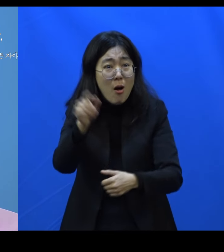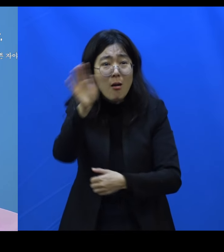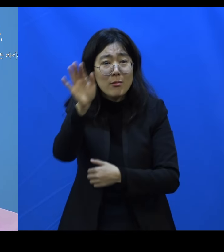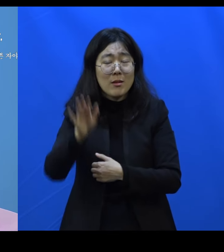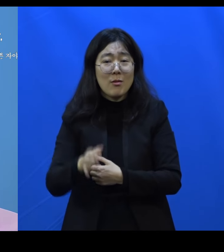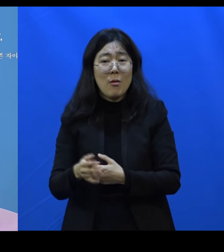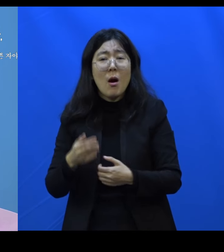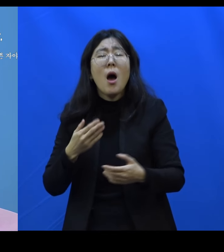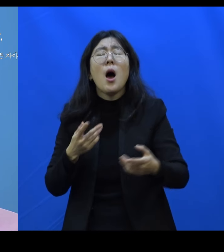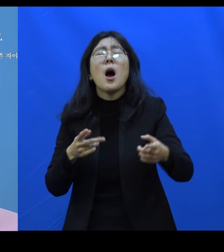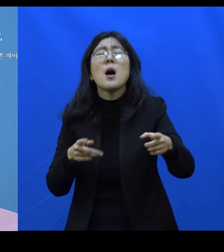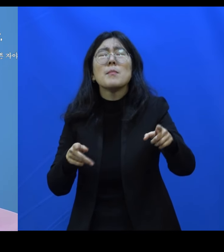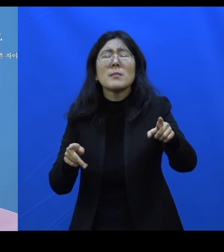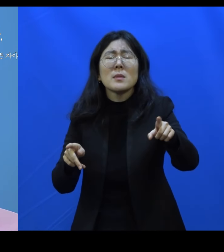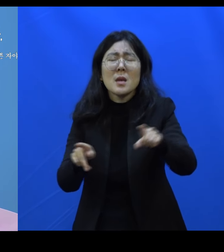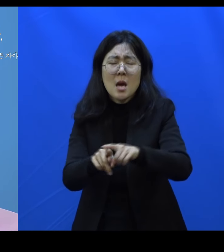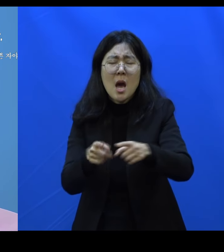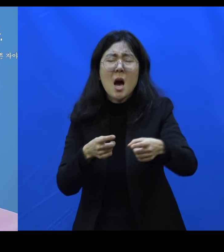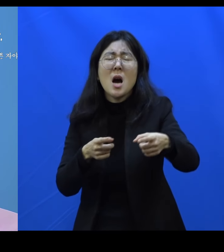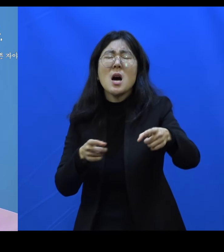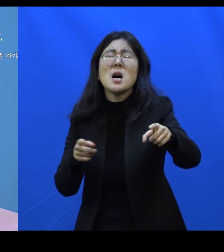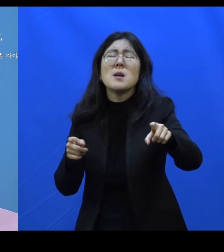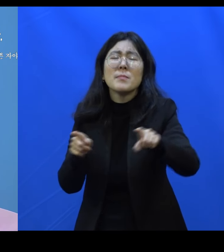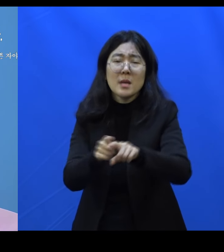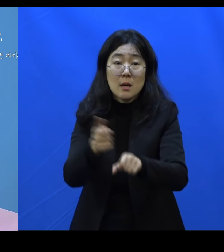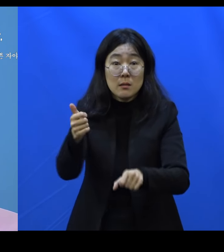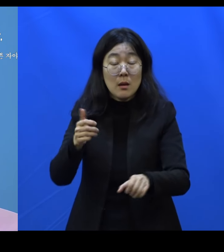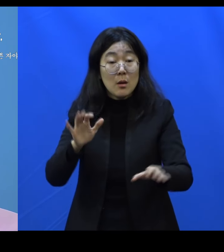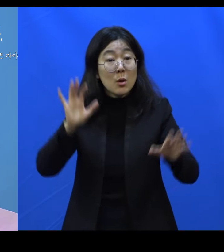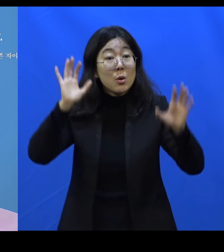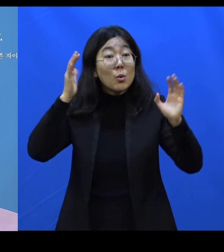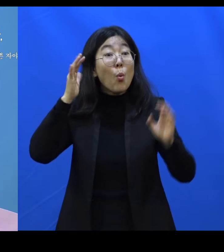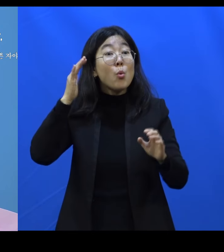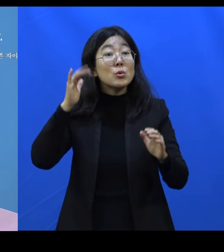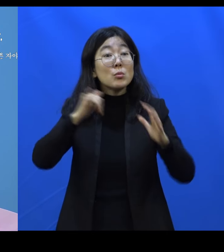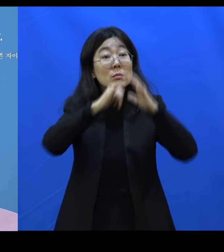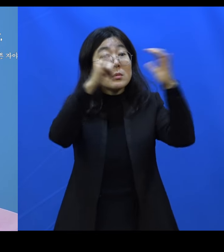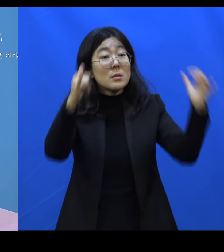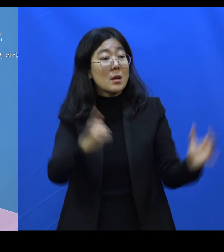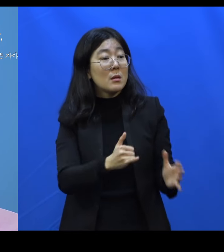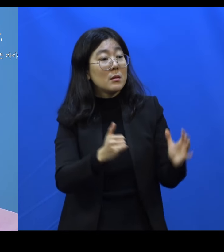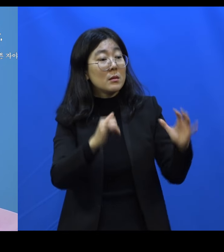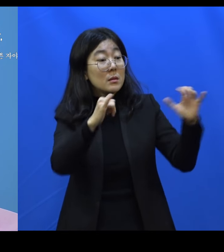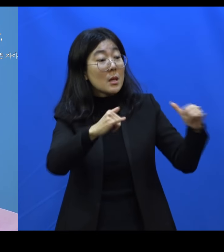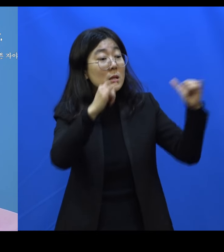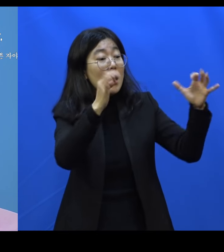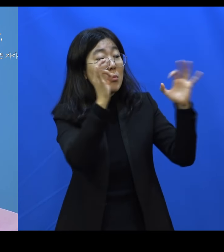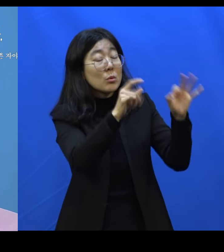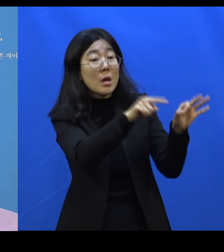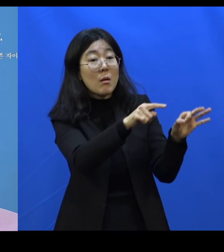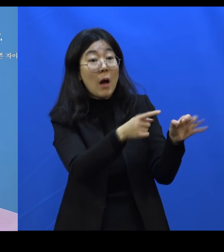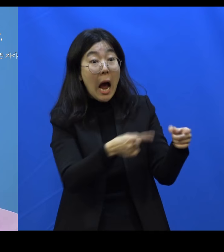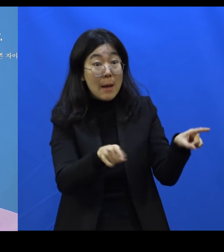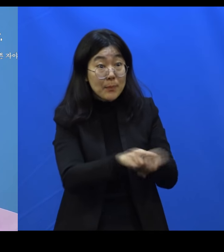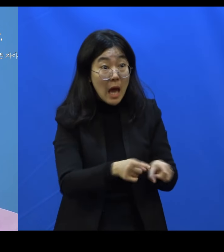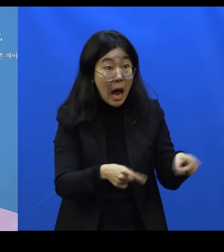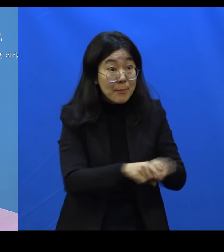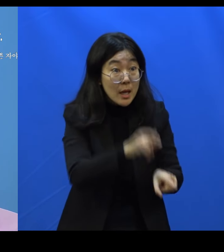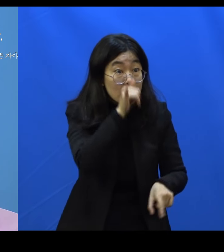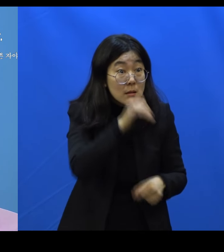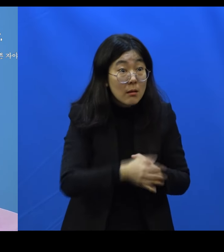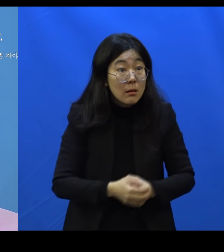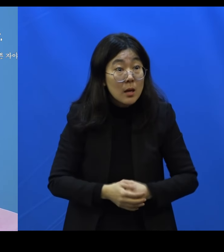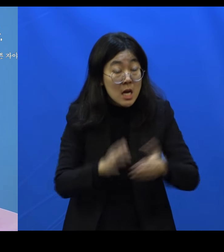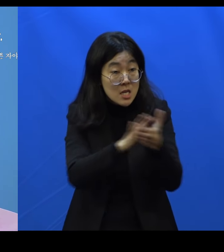어떤 세상입니까? 경쟁사회잖아요. 함께가 없어요. 함께, 투게더 없어요. 친구도 시험 칠